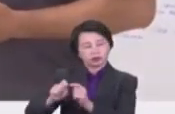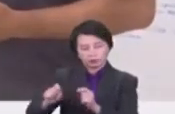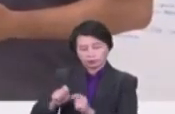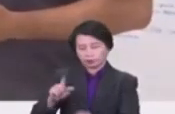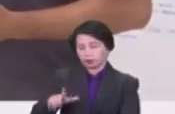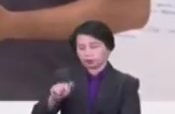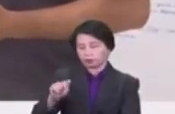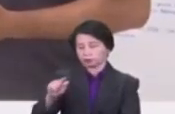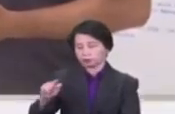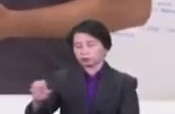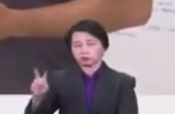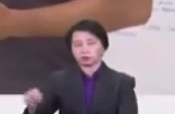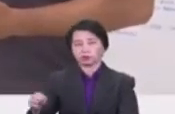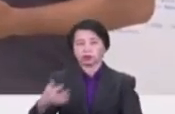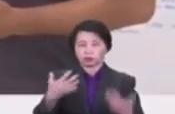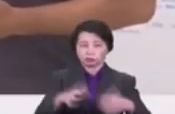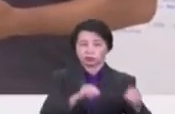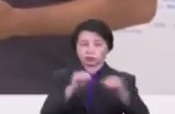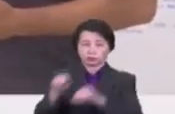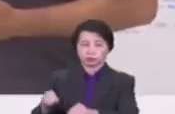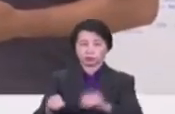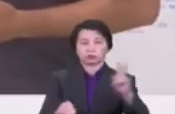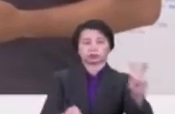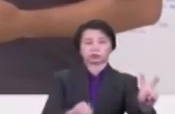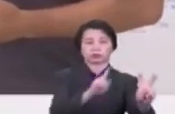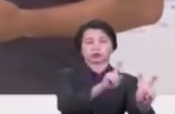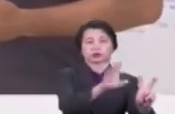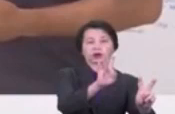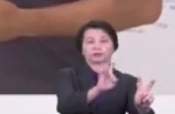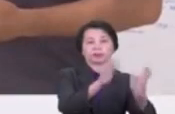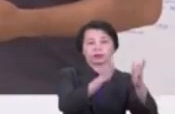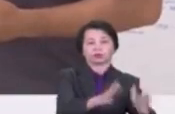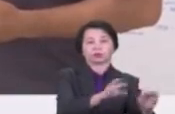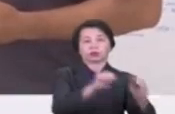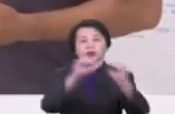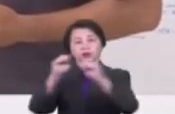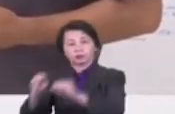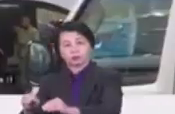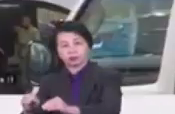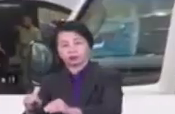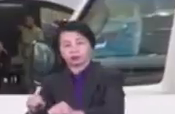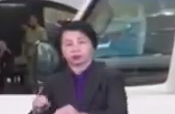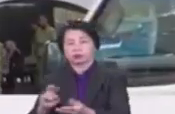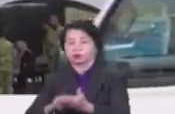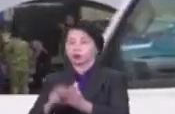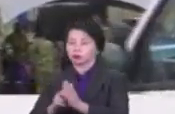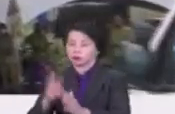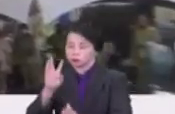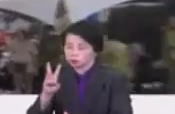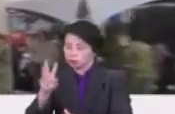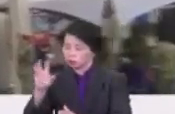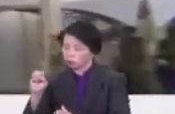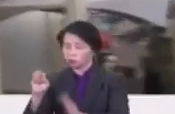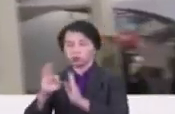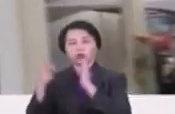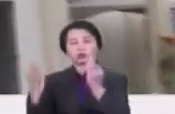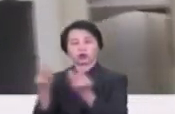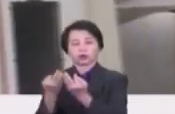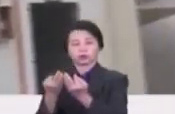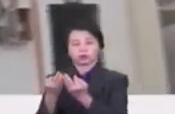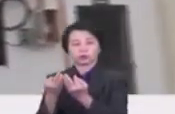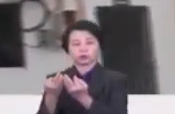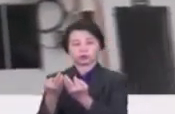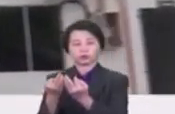telah memindahkan seramai 218 mangsa banjir melibatkan 60 buah keluarga iaitu di Kampung Bakalau